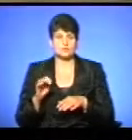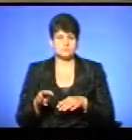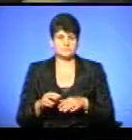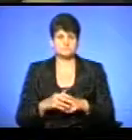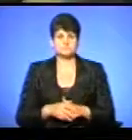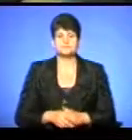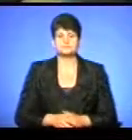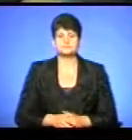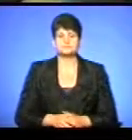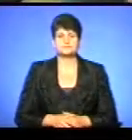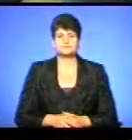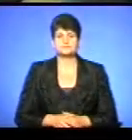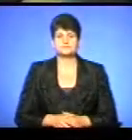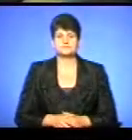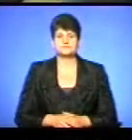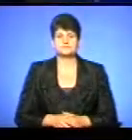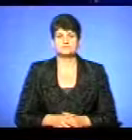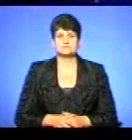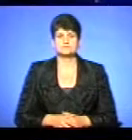Світлана Шумна, Юрій Багрій, новини.